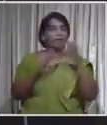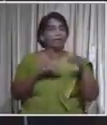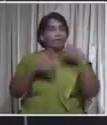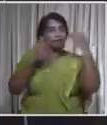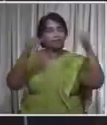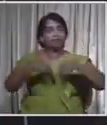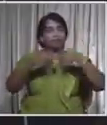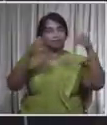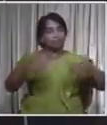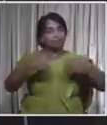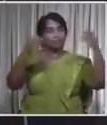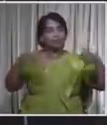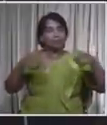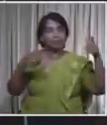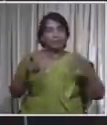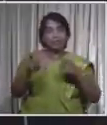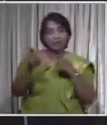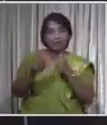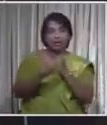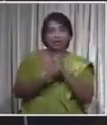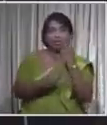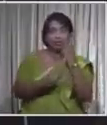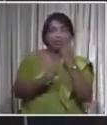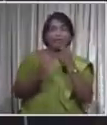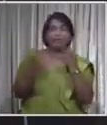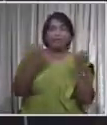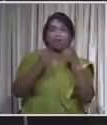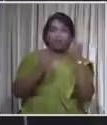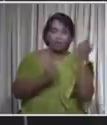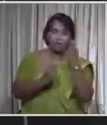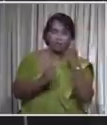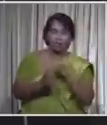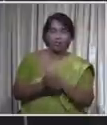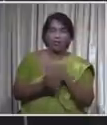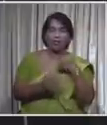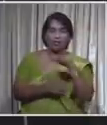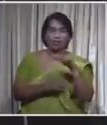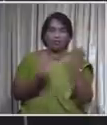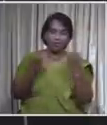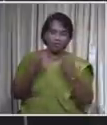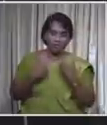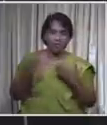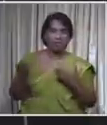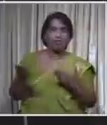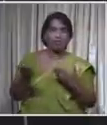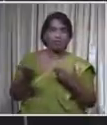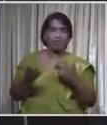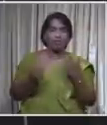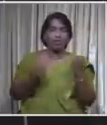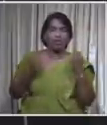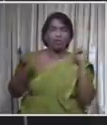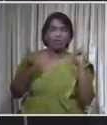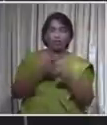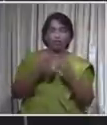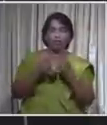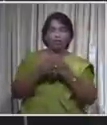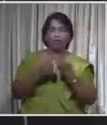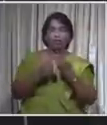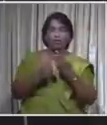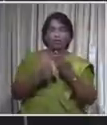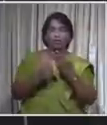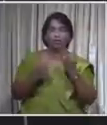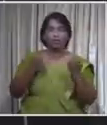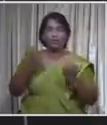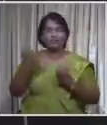හැරුවා වෙඩිවදින් නැති කාර් දෙකක් හොයන්න මගේ වත්තේ කාර් තියෙනවා ඔක්කොම රේසින් කාර් හුඩ් ගලවල අර සුදියට